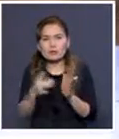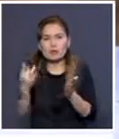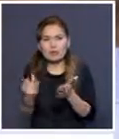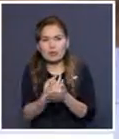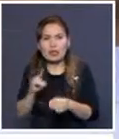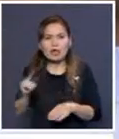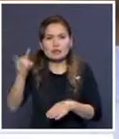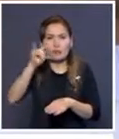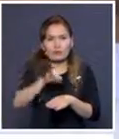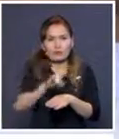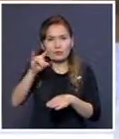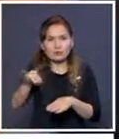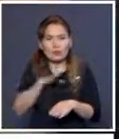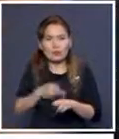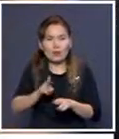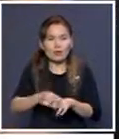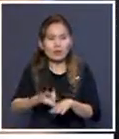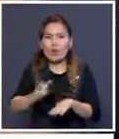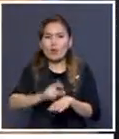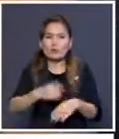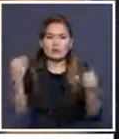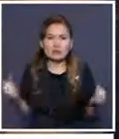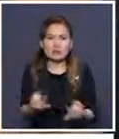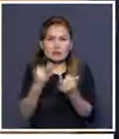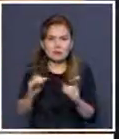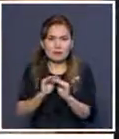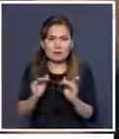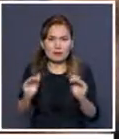жасалған. Мұндай мәліметтердің оқушылар үшін қызық болар анық.